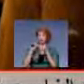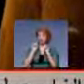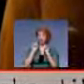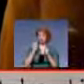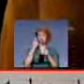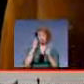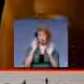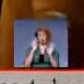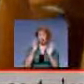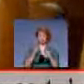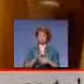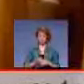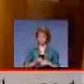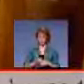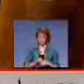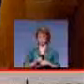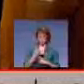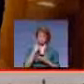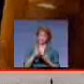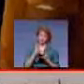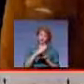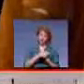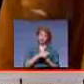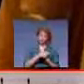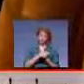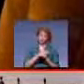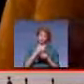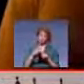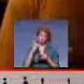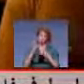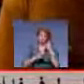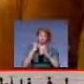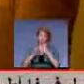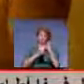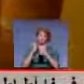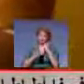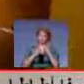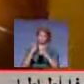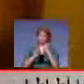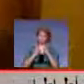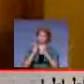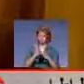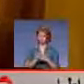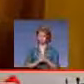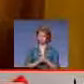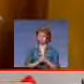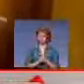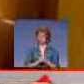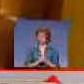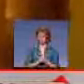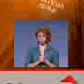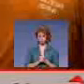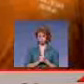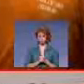يعني قبل الحريق. قبل الحريق اه. انا لقيت الحجاب ده بعد الحريق. موجود عندك الحجاب موجود دلوقتي؟ هو